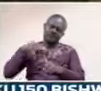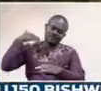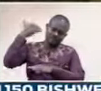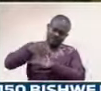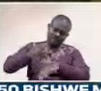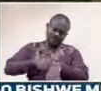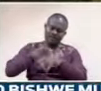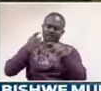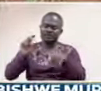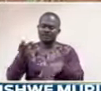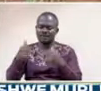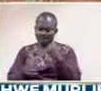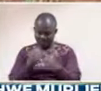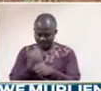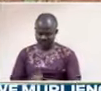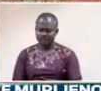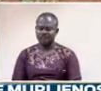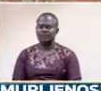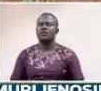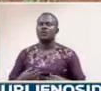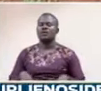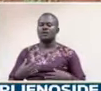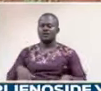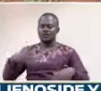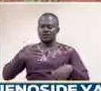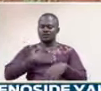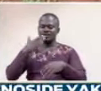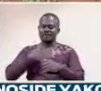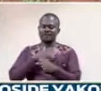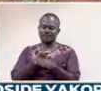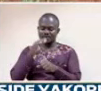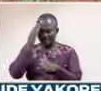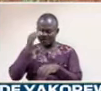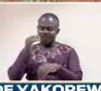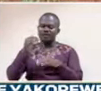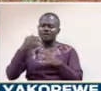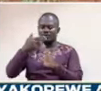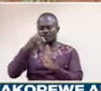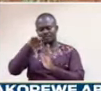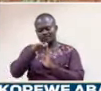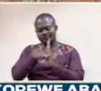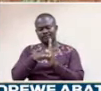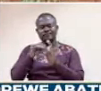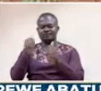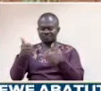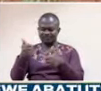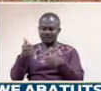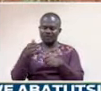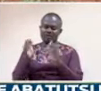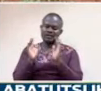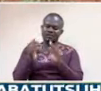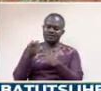ku mwanya wa kabiri uyu mwaka. Natwe twarishimye kuko ni umwanya utari mubi, umwanya mwiza uhereye aho twatuvuye. Ibyo